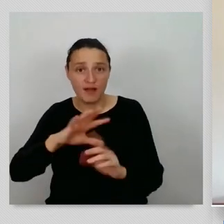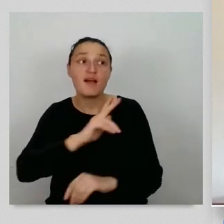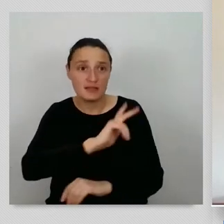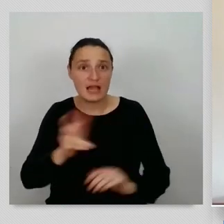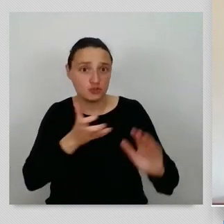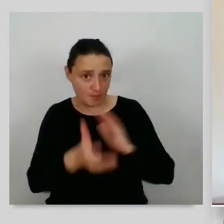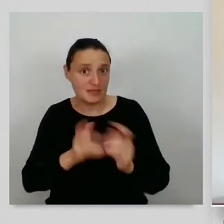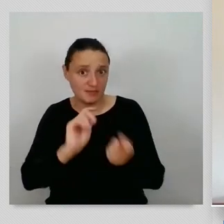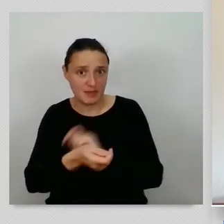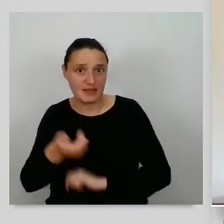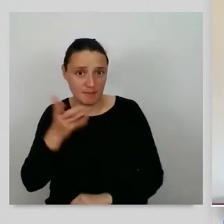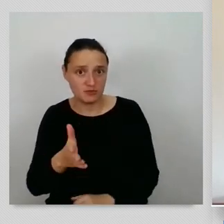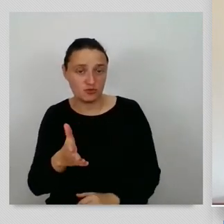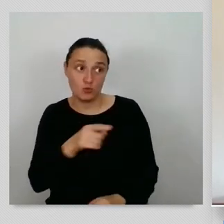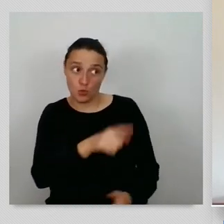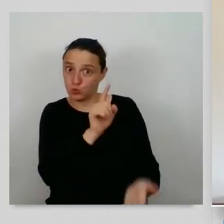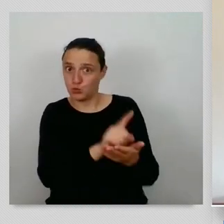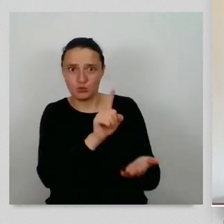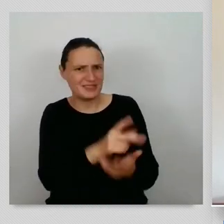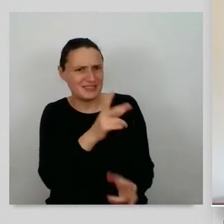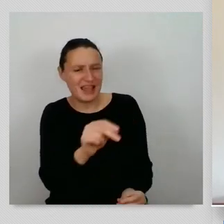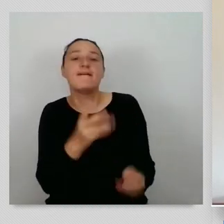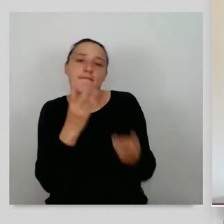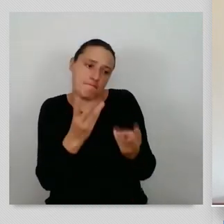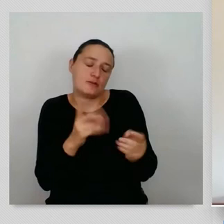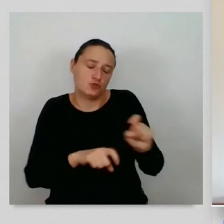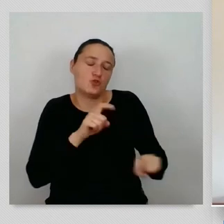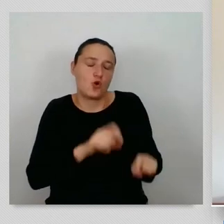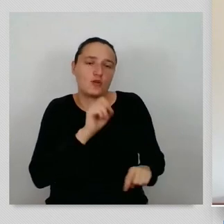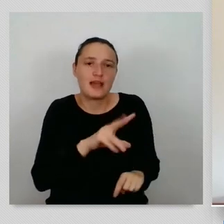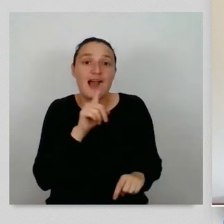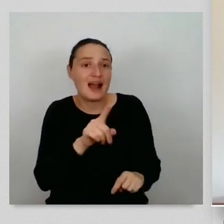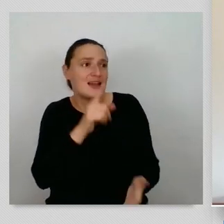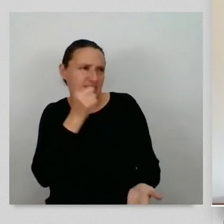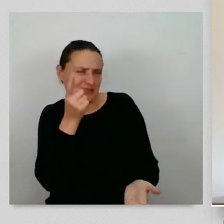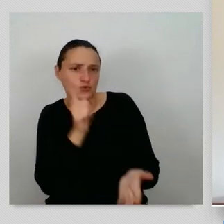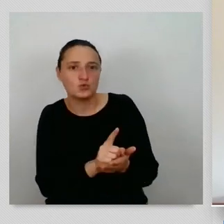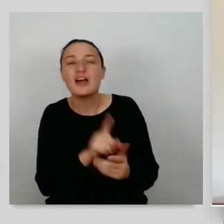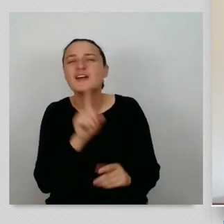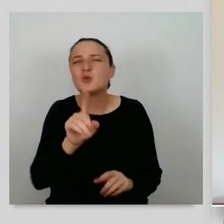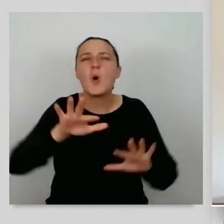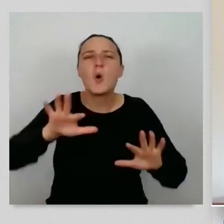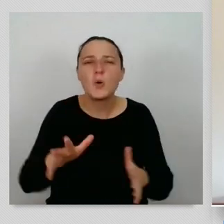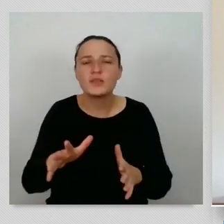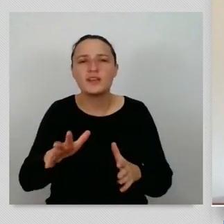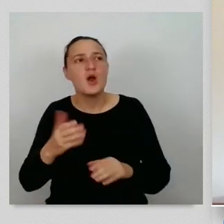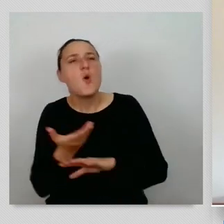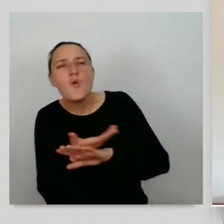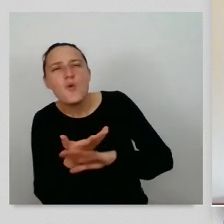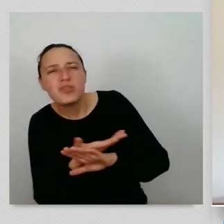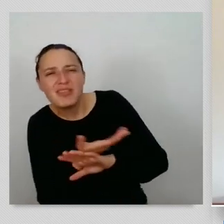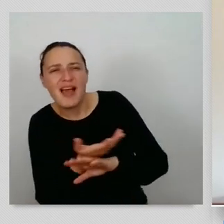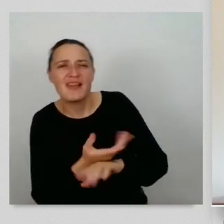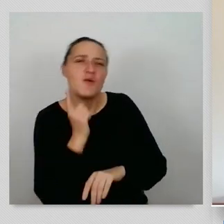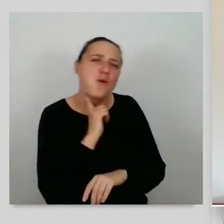ważny krok, ale to nie jest sukces i wręcz moim zdaniem to jest greenwashing. I moim zdaniem właśnie greenwashing jest